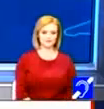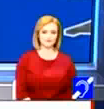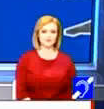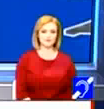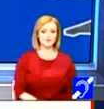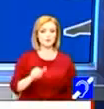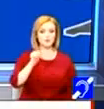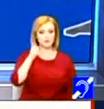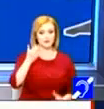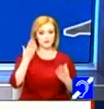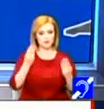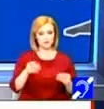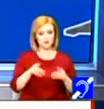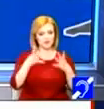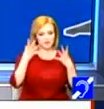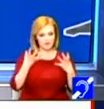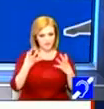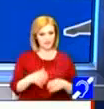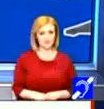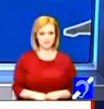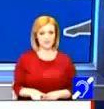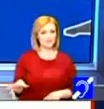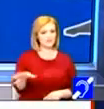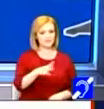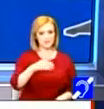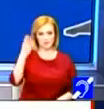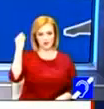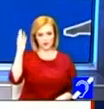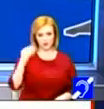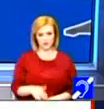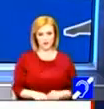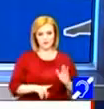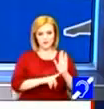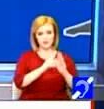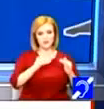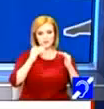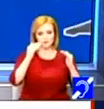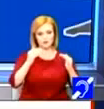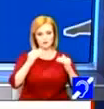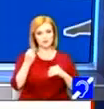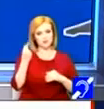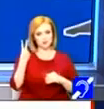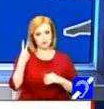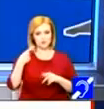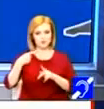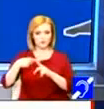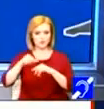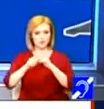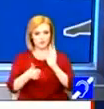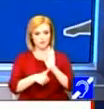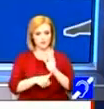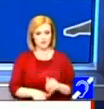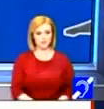Celsius. Mâine vremea va fi închisă, cu ploi moderate în cea mai mare parte a țării. Temperaturile maxime vor fi cuprinse între 12 și